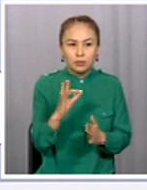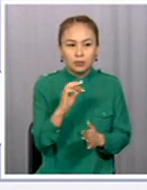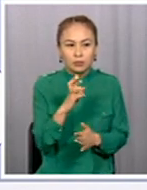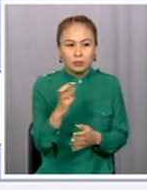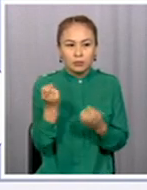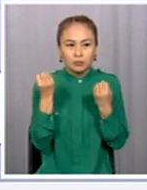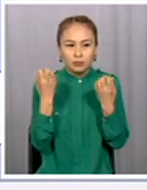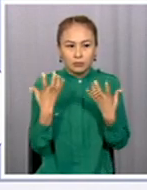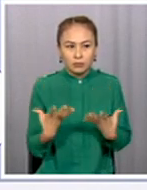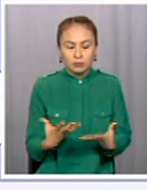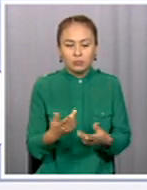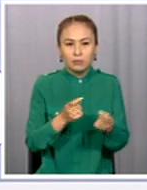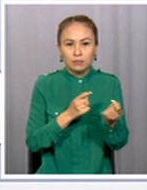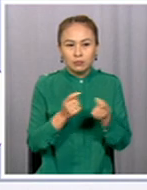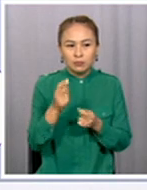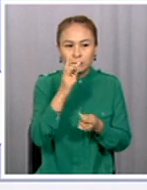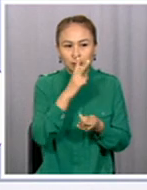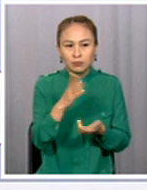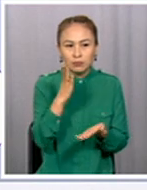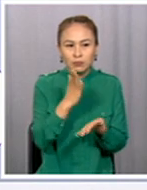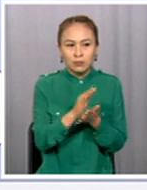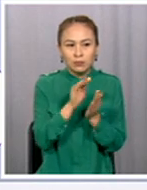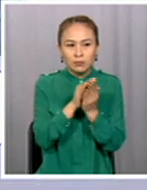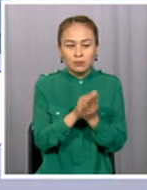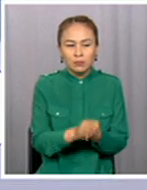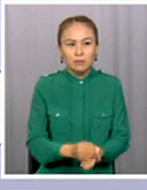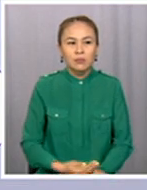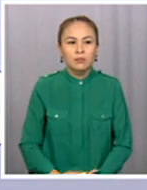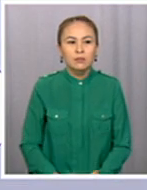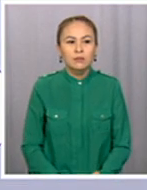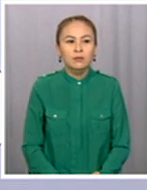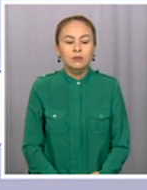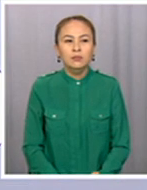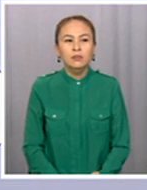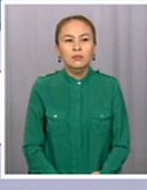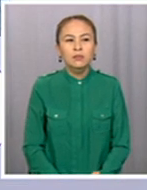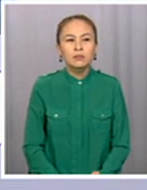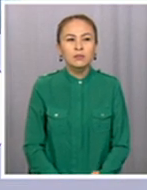қарапайым қауым мүшелері жерленген екен.